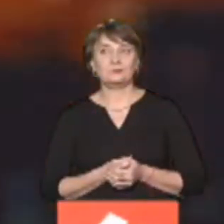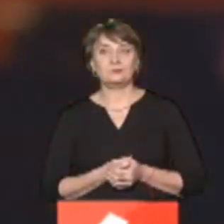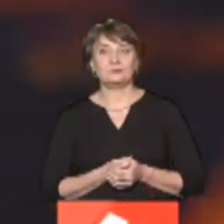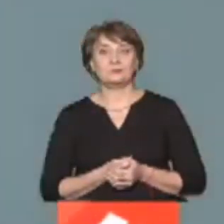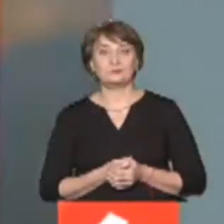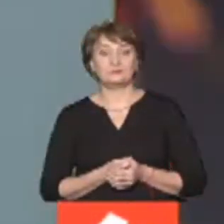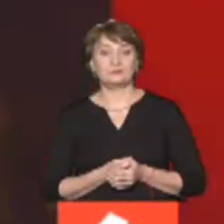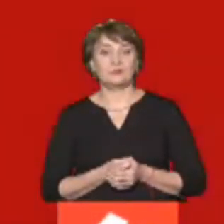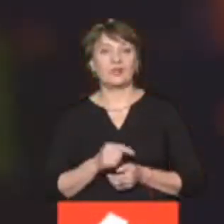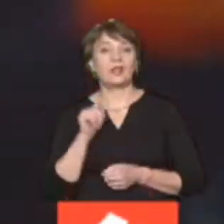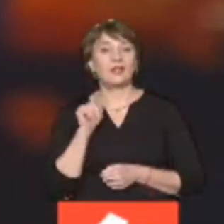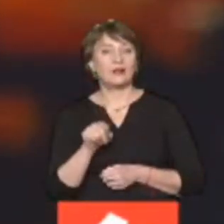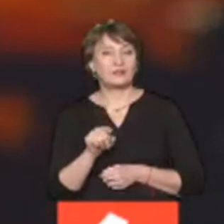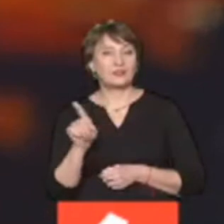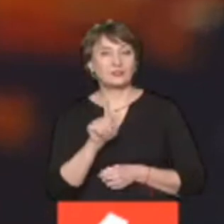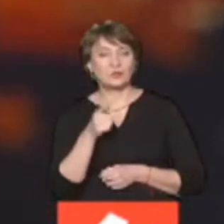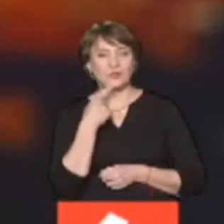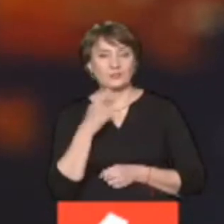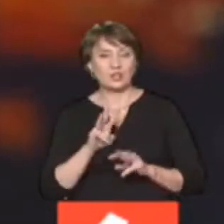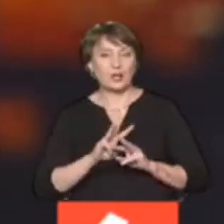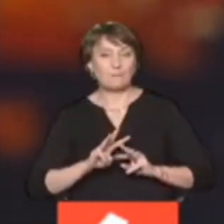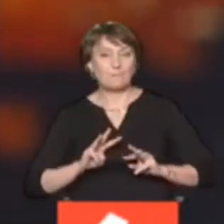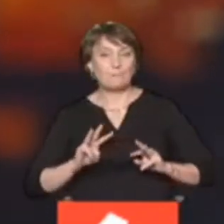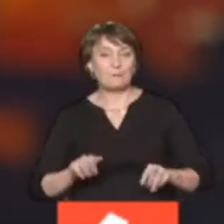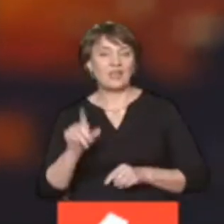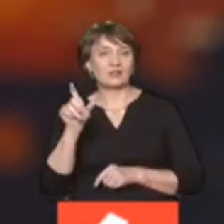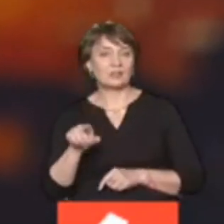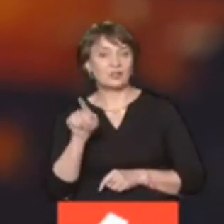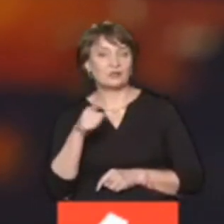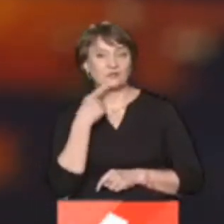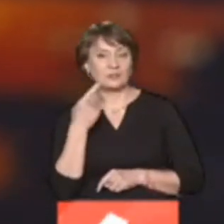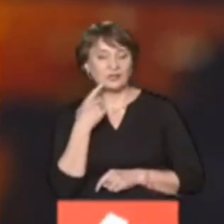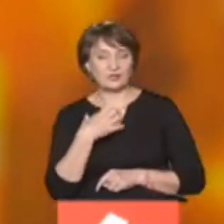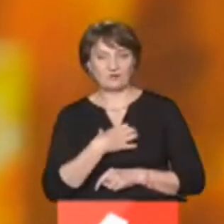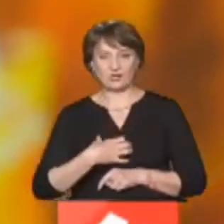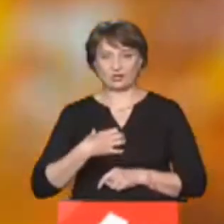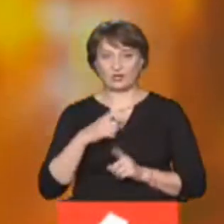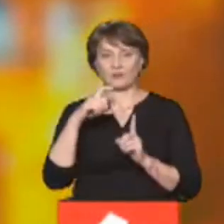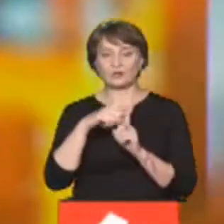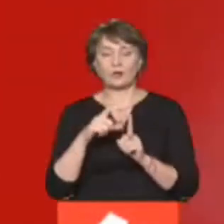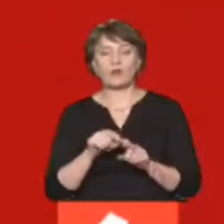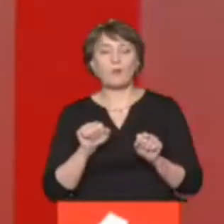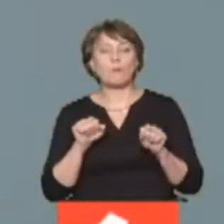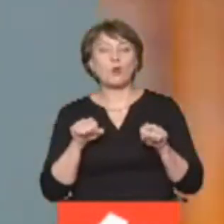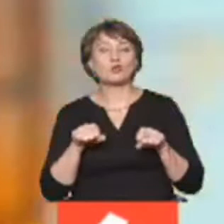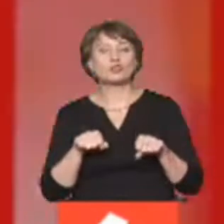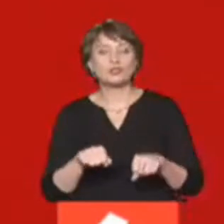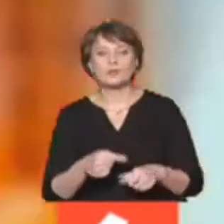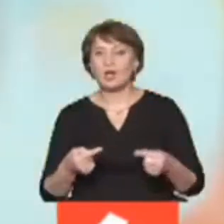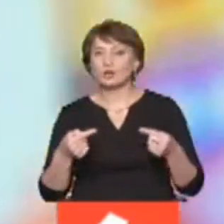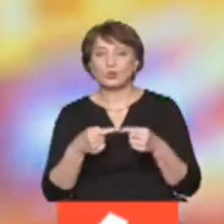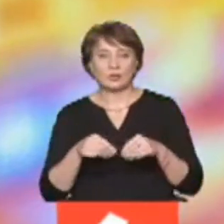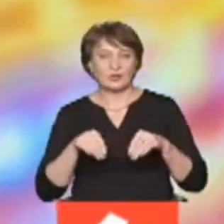в тезах, які озвучував міністр, там звучало дуже важливе слово «можливо». Да? Тобто це точно не вирішене